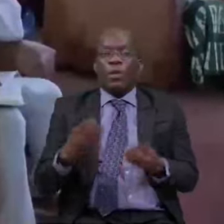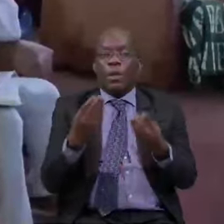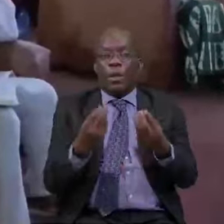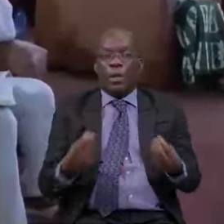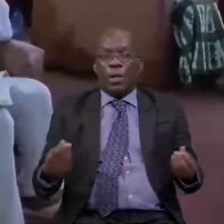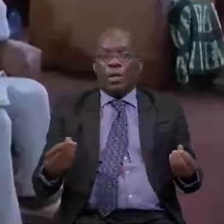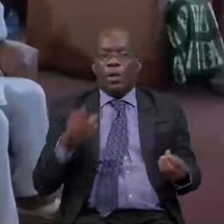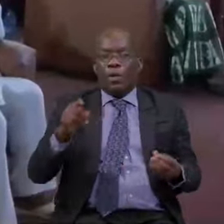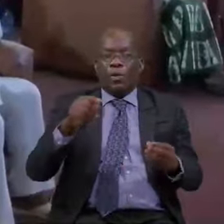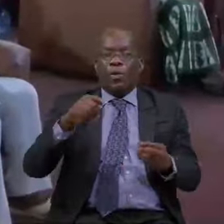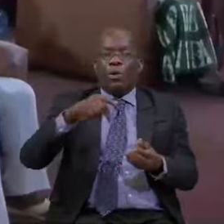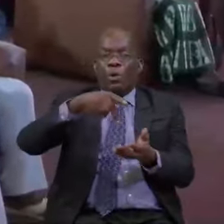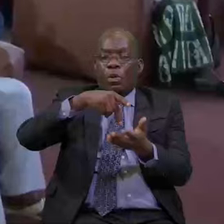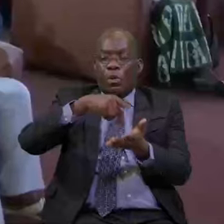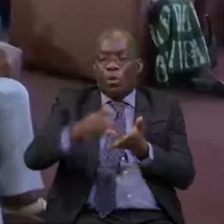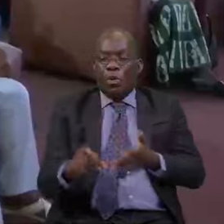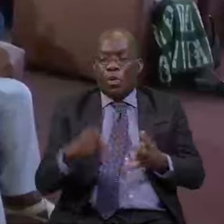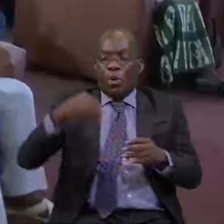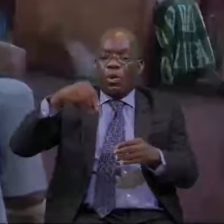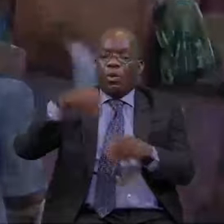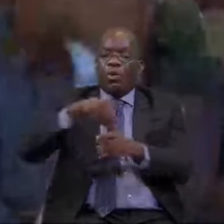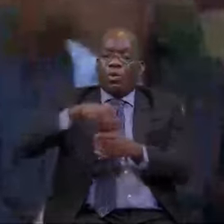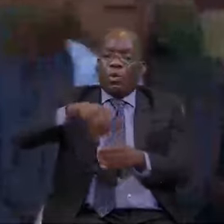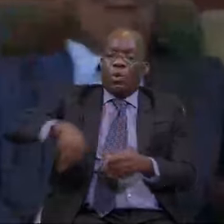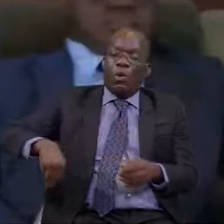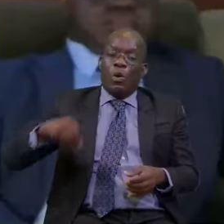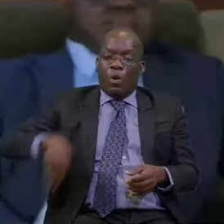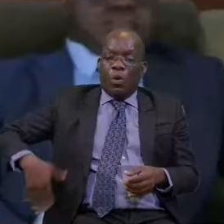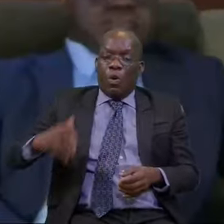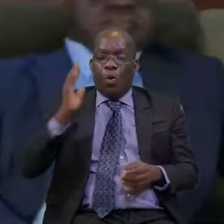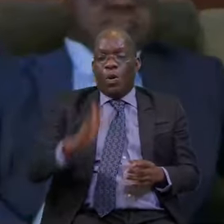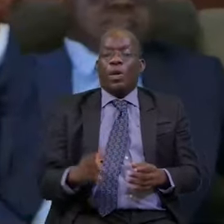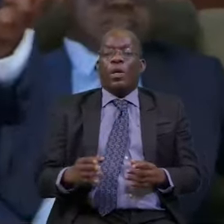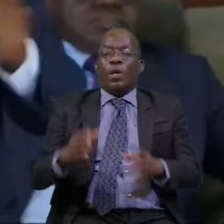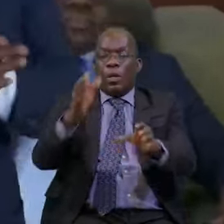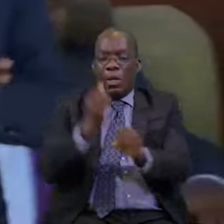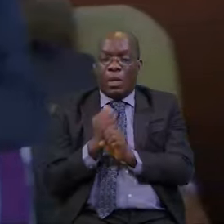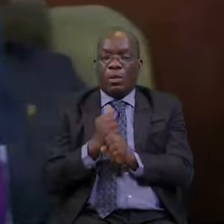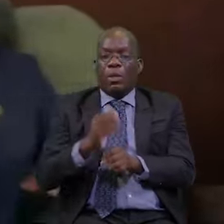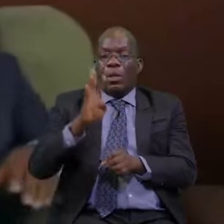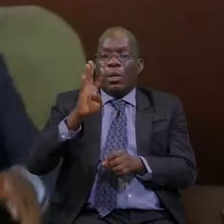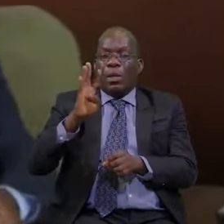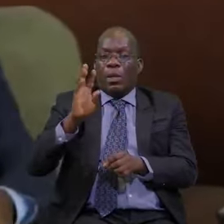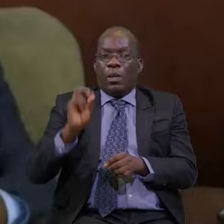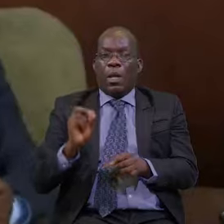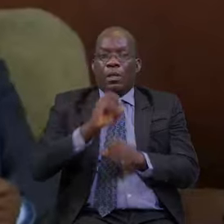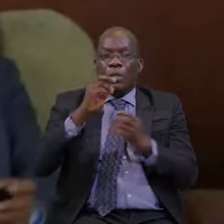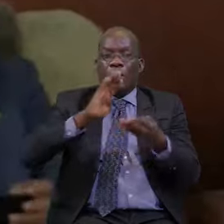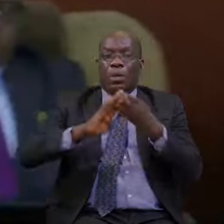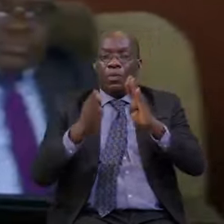quart de ce champ-là qui va reproduire une trentaine, une soixantaine et